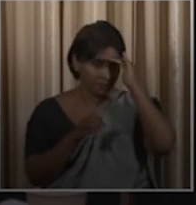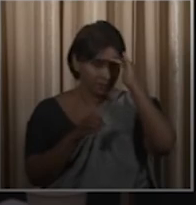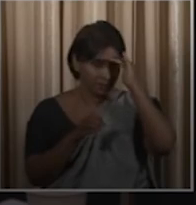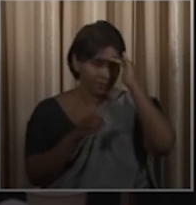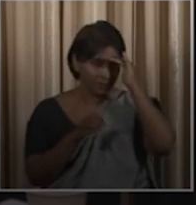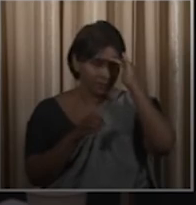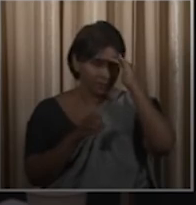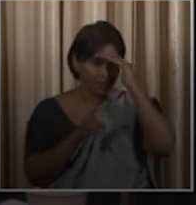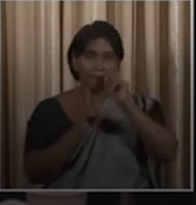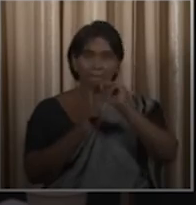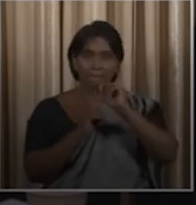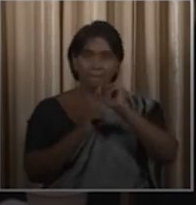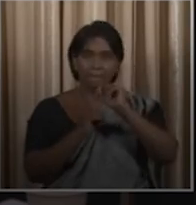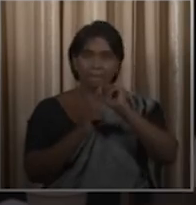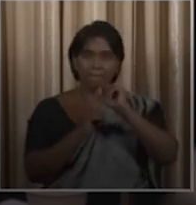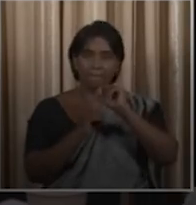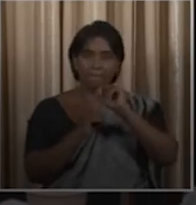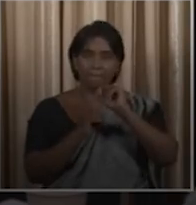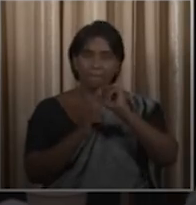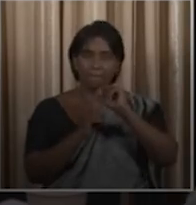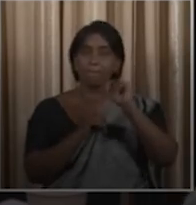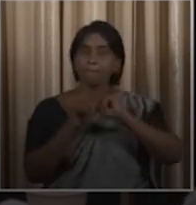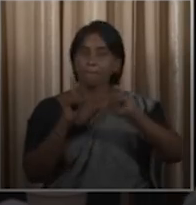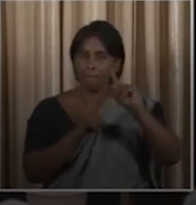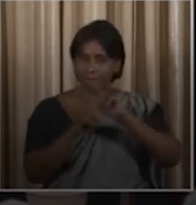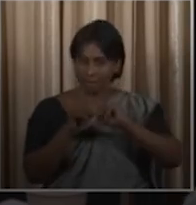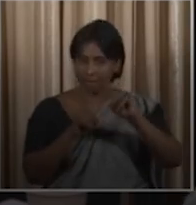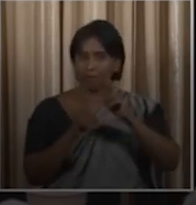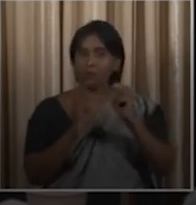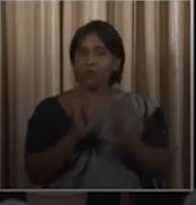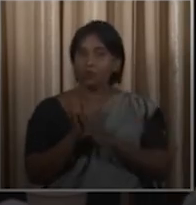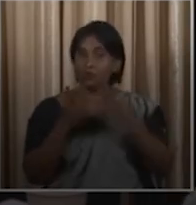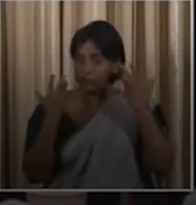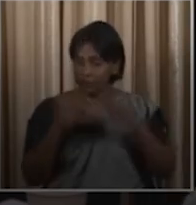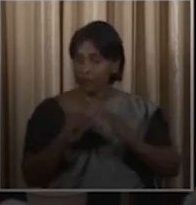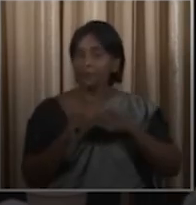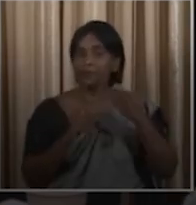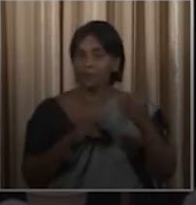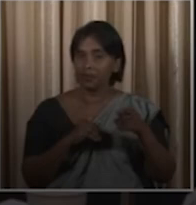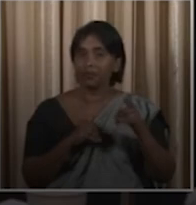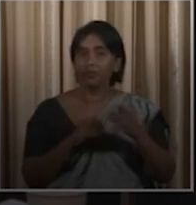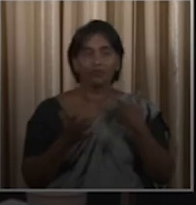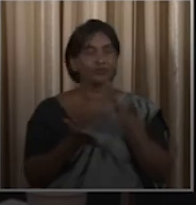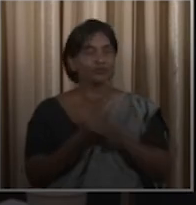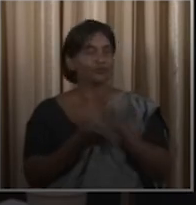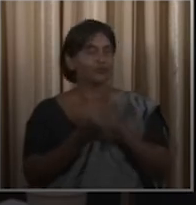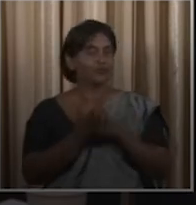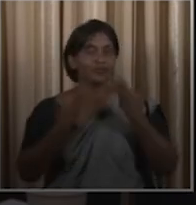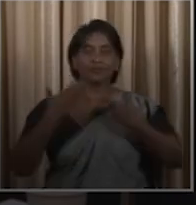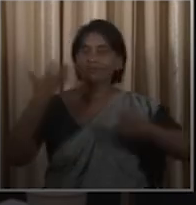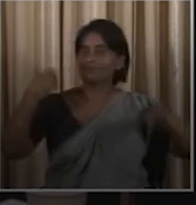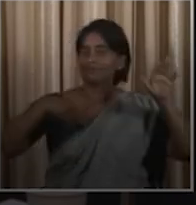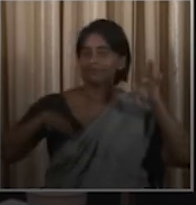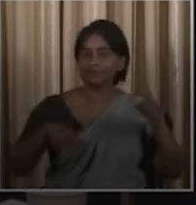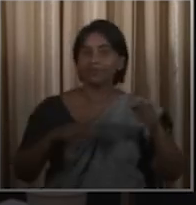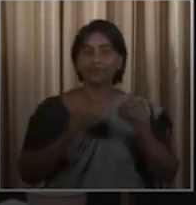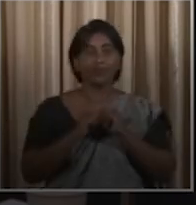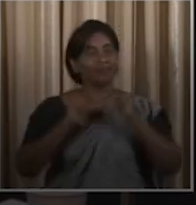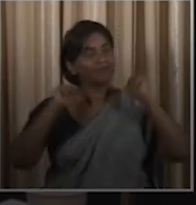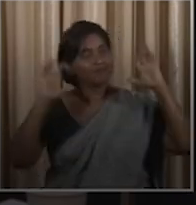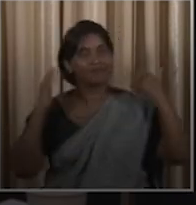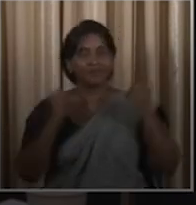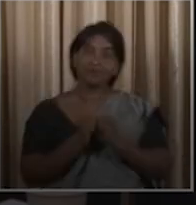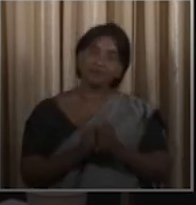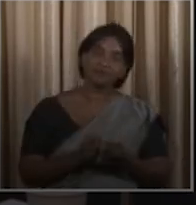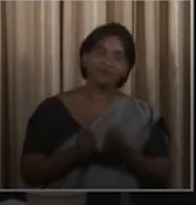ubutumaya kale avasanam parlimentu karasabha yurunata passe hari satutem visirena me wade dunna game gahuwa kiyala haba